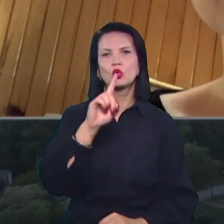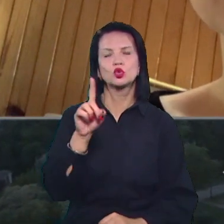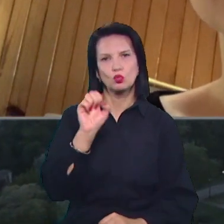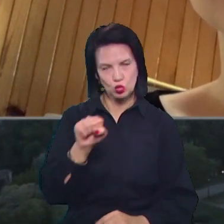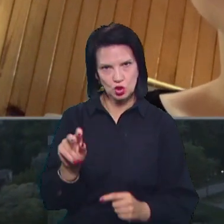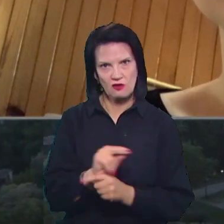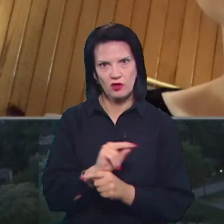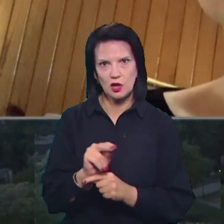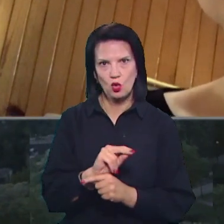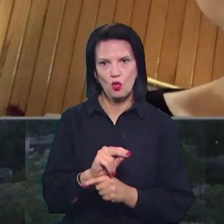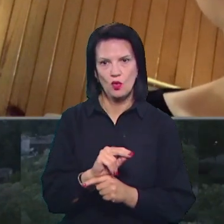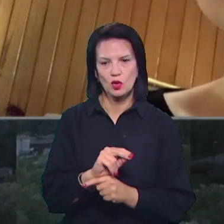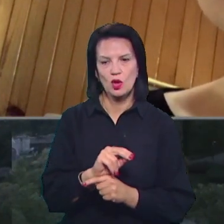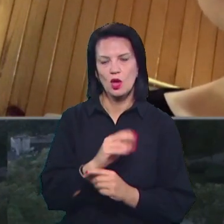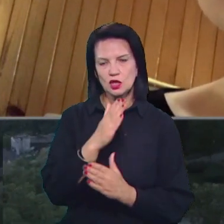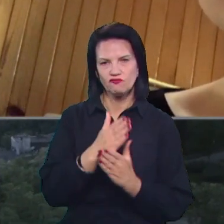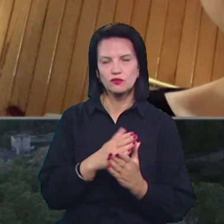вилікуватися зовсім?